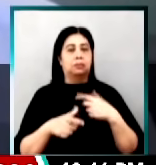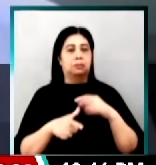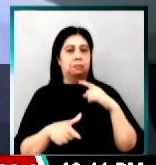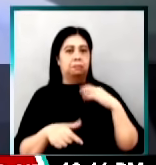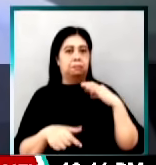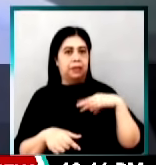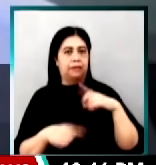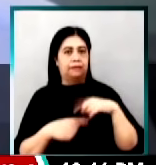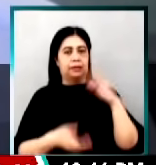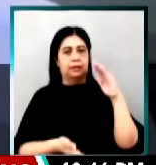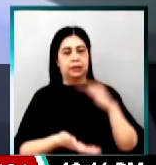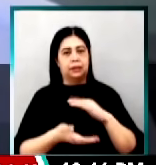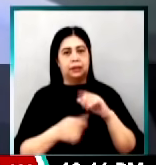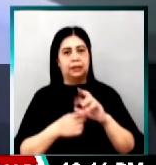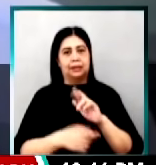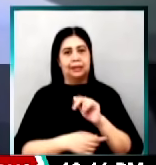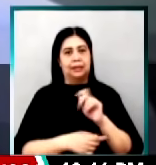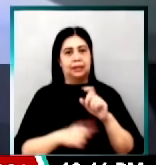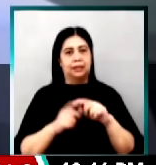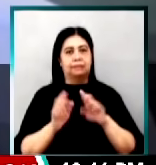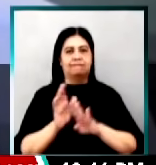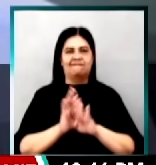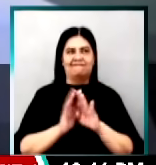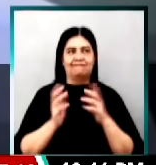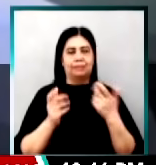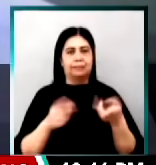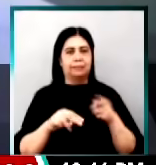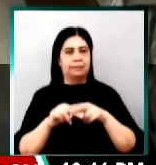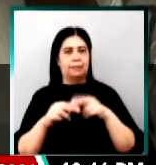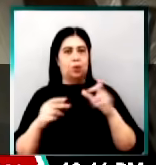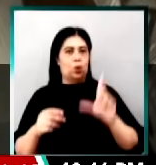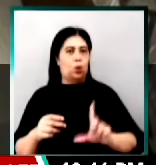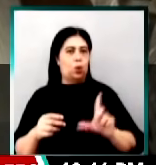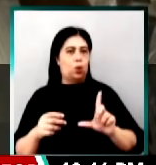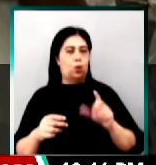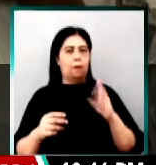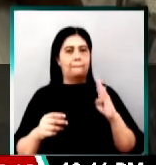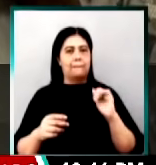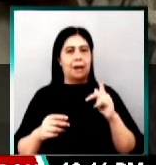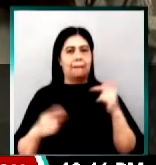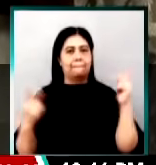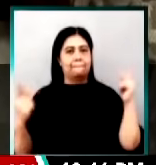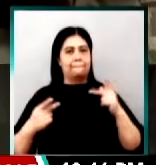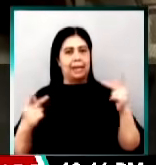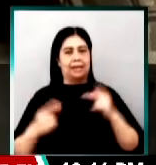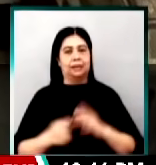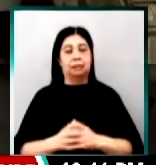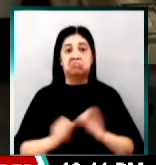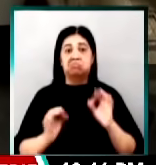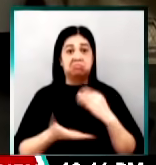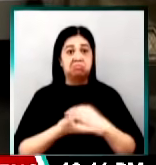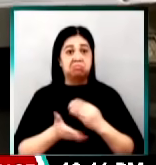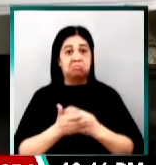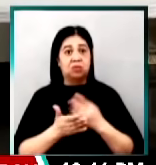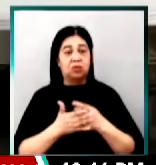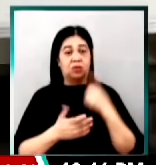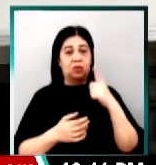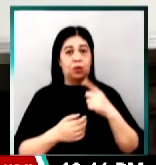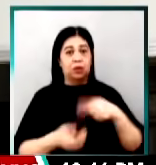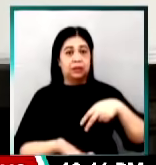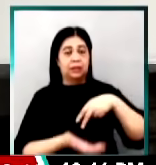in the rates of developing low back pains for patients. Kung walang budget para sa standing desk, pwede